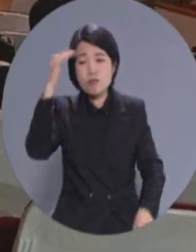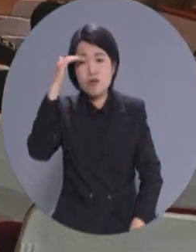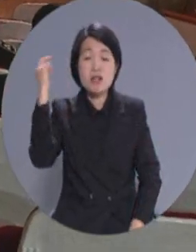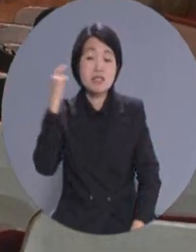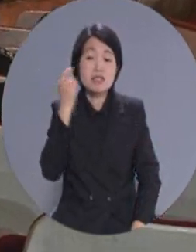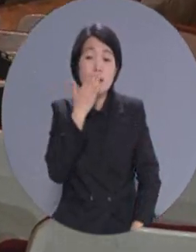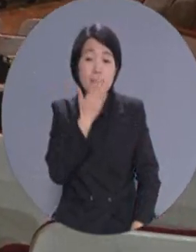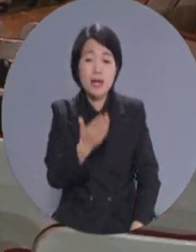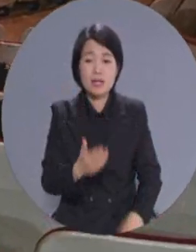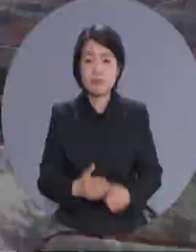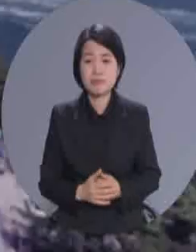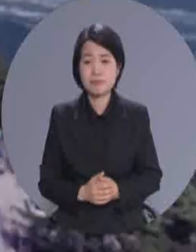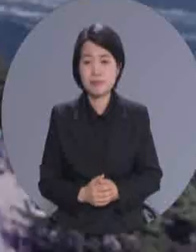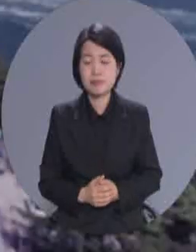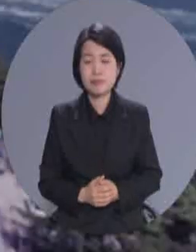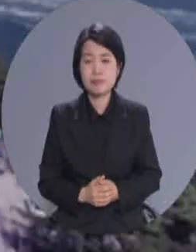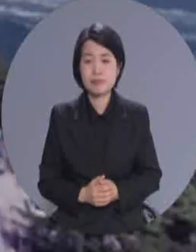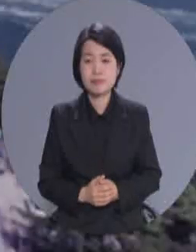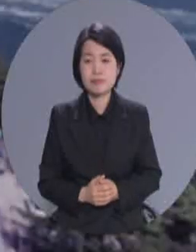있습니다.